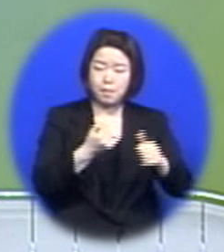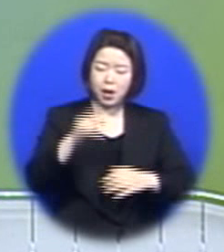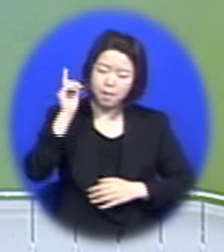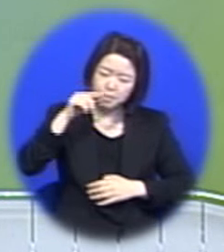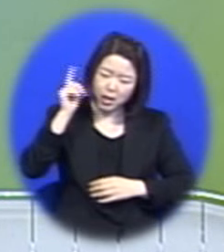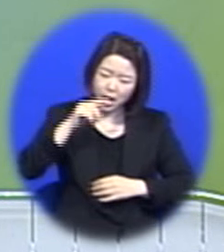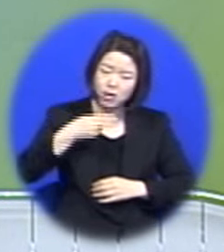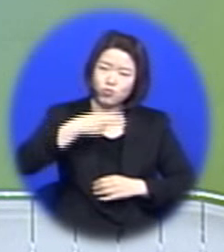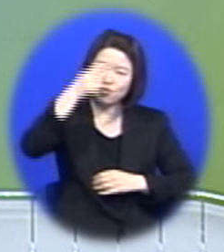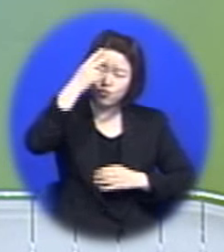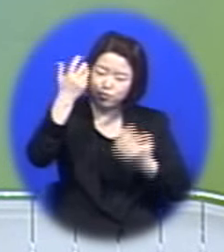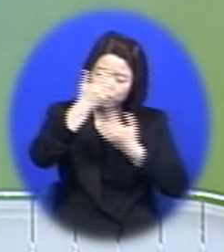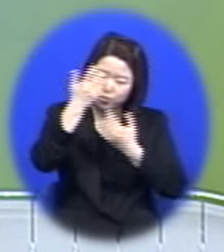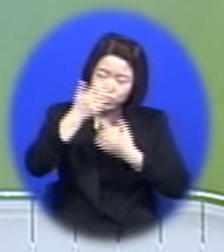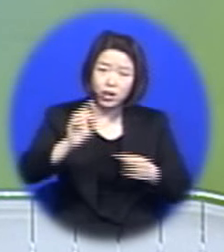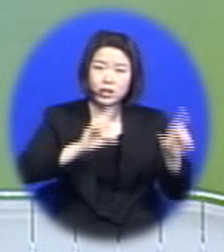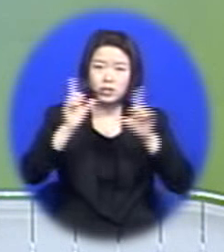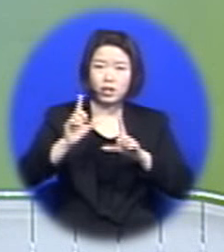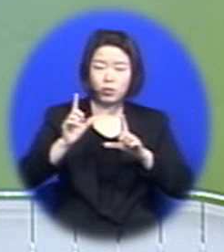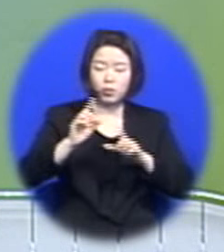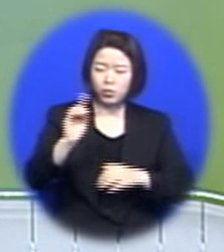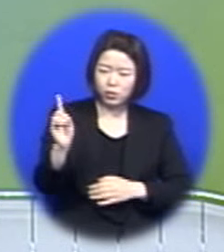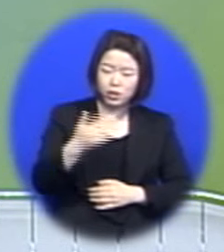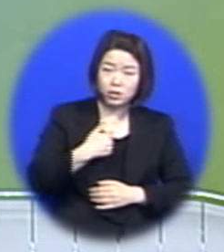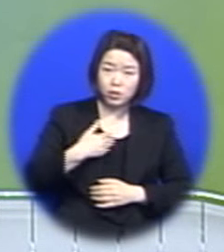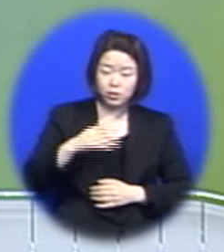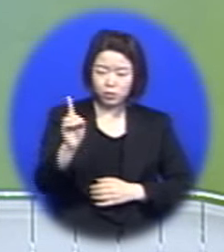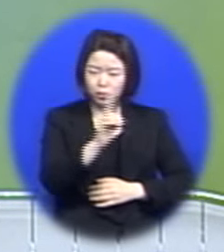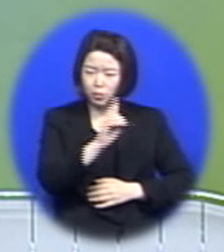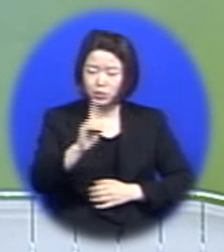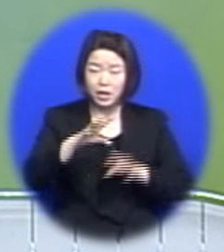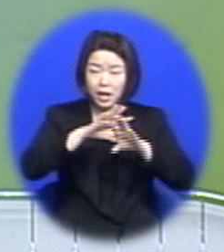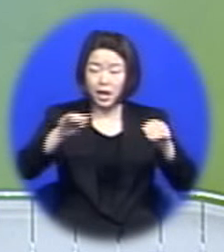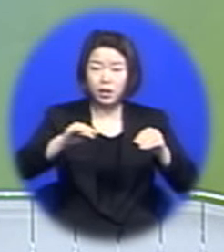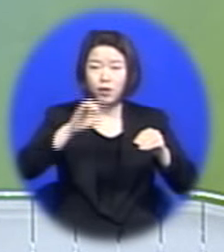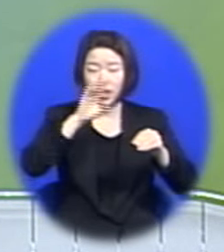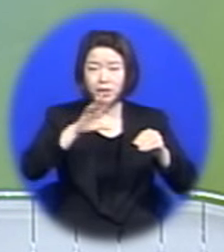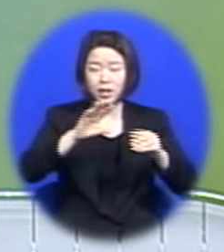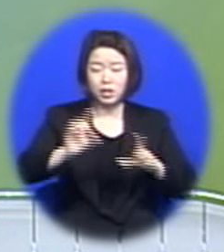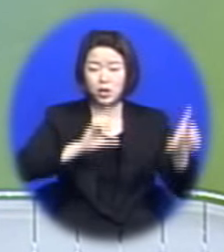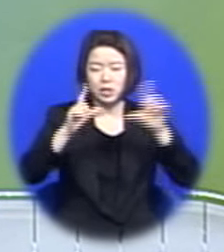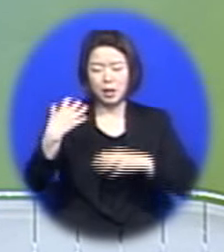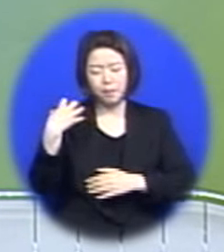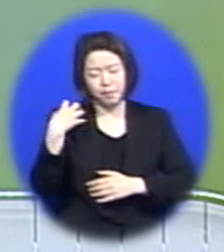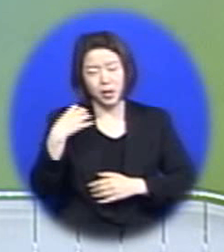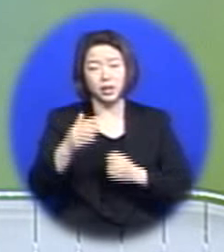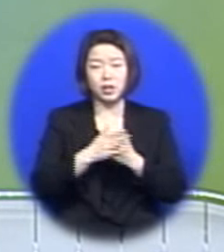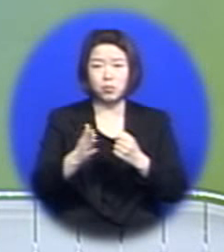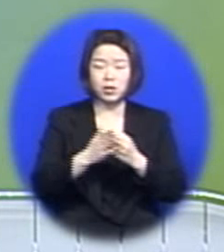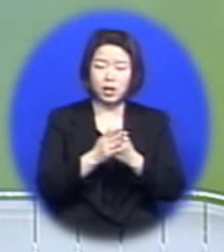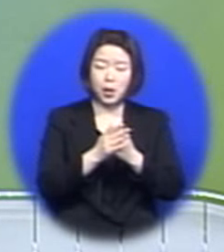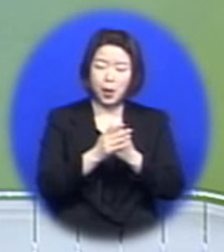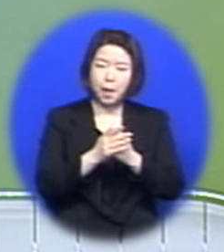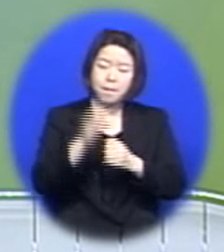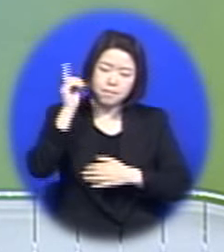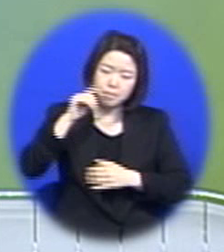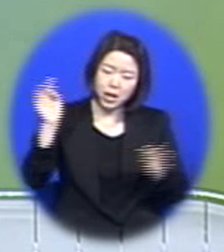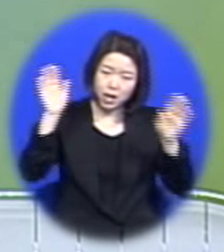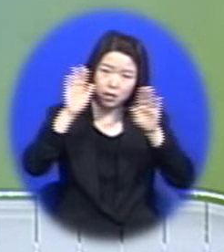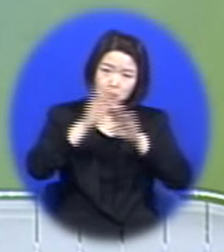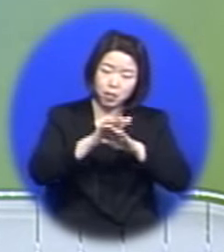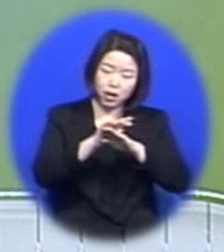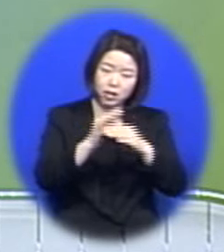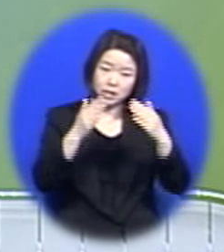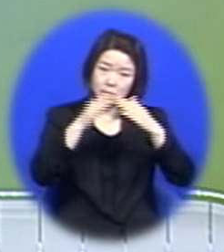살았고 저는 도저히 해결되지 않는 삶의 무게에 짓눌려 매일 밤 옥상에 올라가 떨어져야겠다는